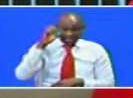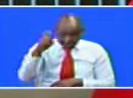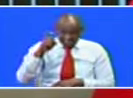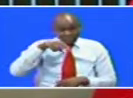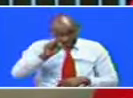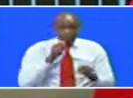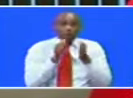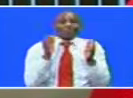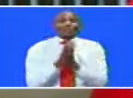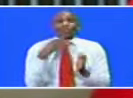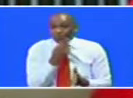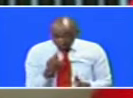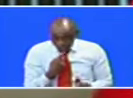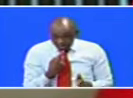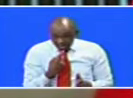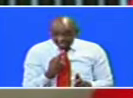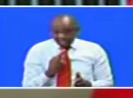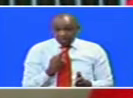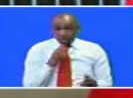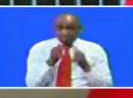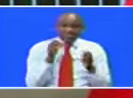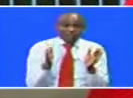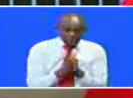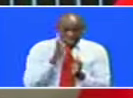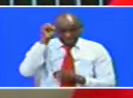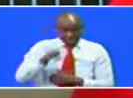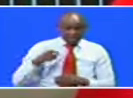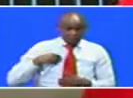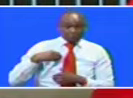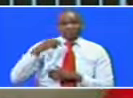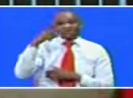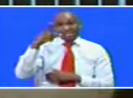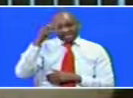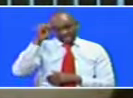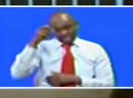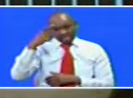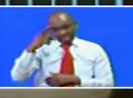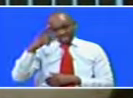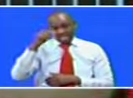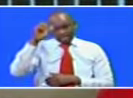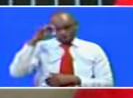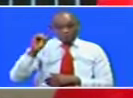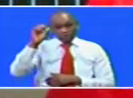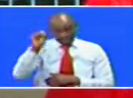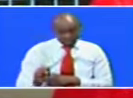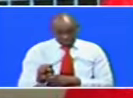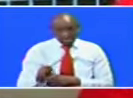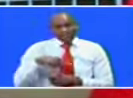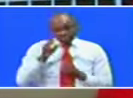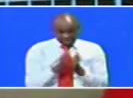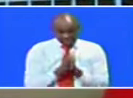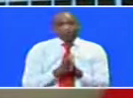atakuwa kimenyana ama kupambana na mbunge wa Keyo Kusini ambaye anaitwa Jackson Kiptanui. Vile vile